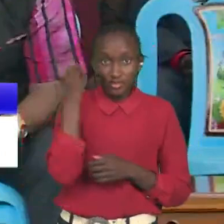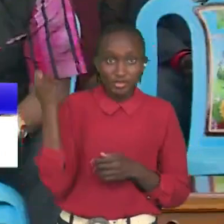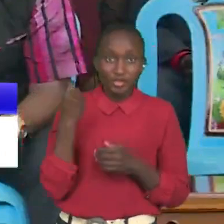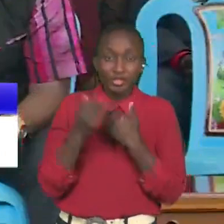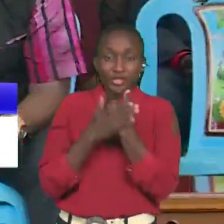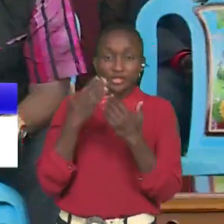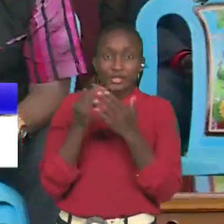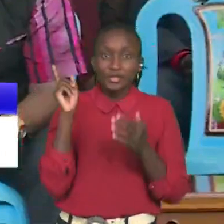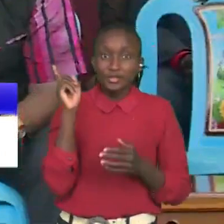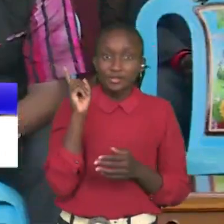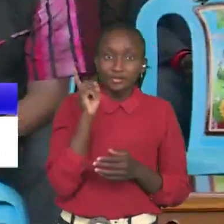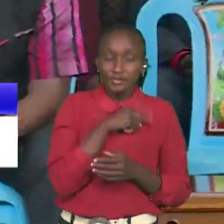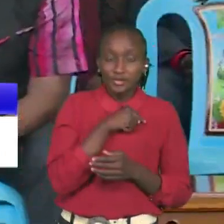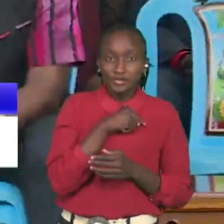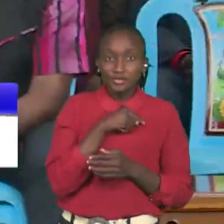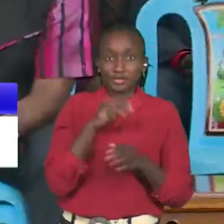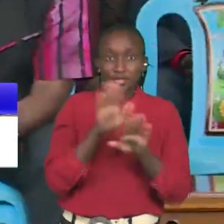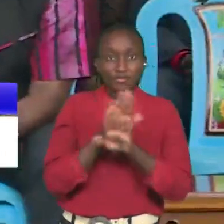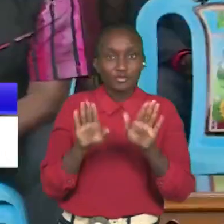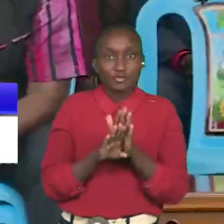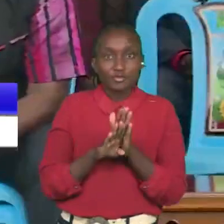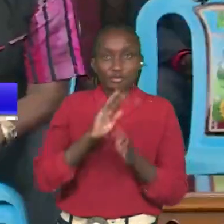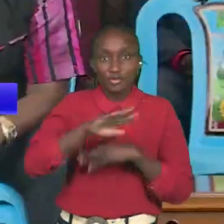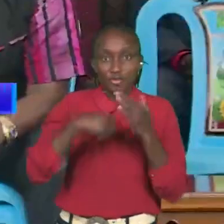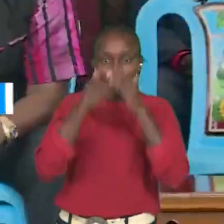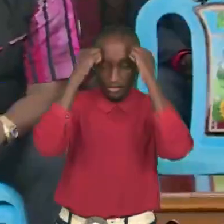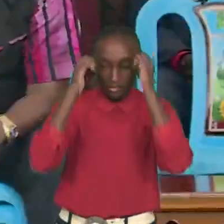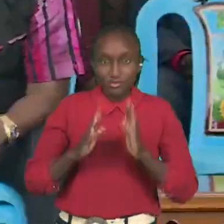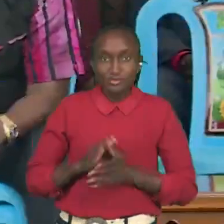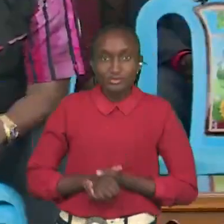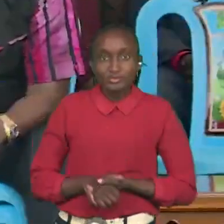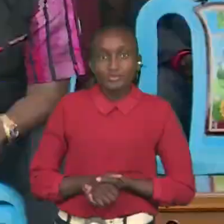inagharamia masomo ya watoto wetu wote.